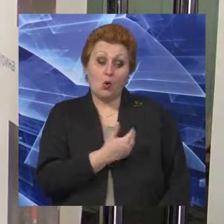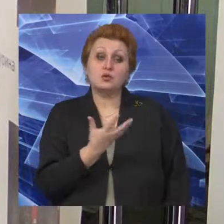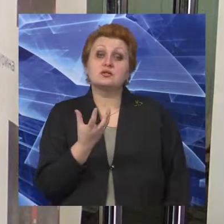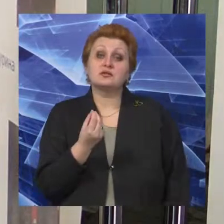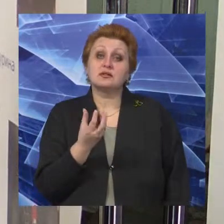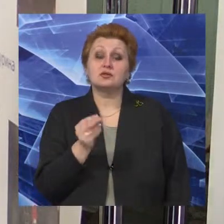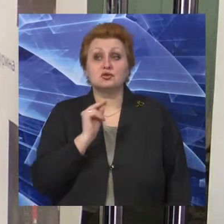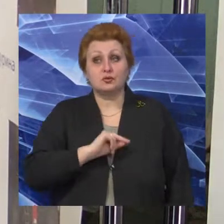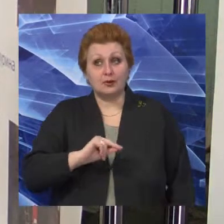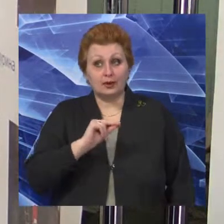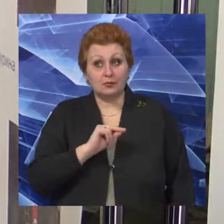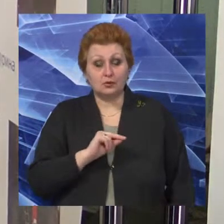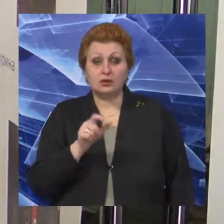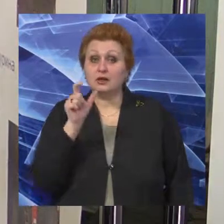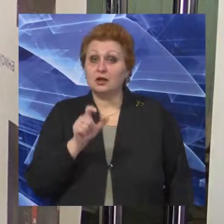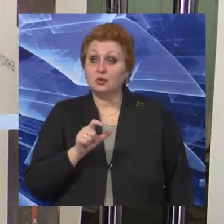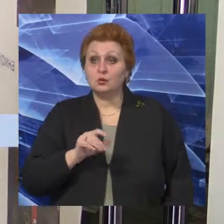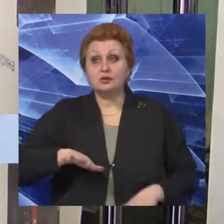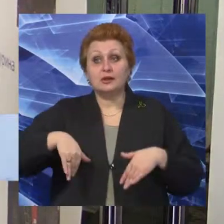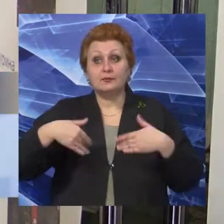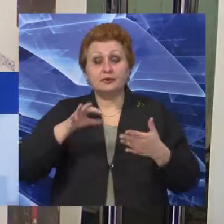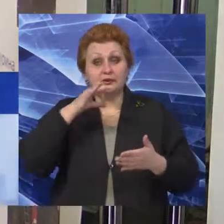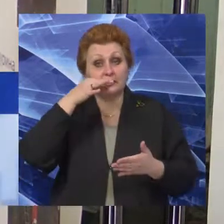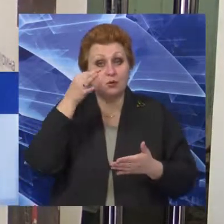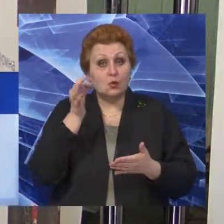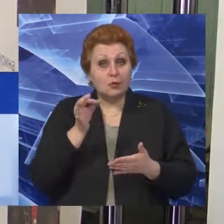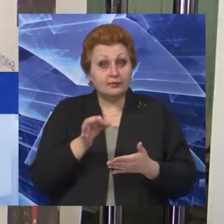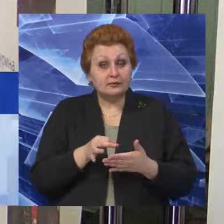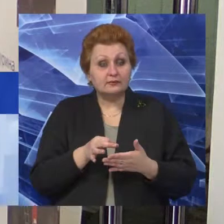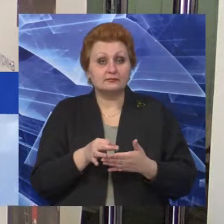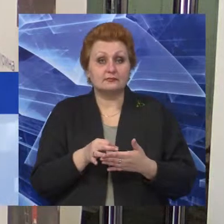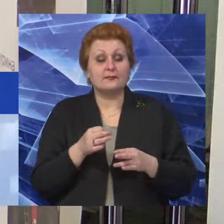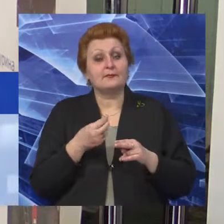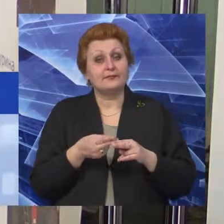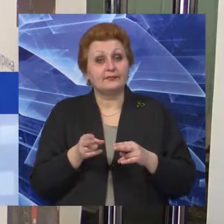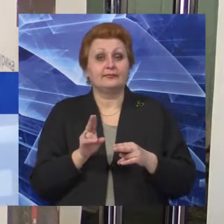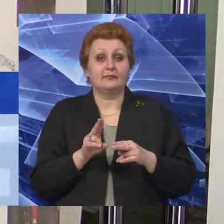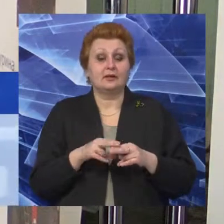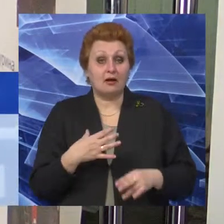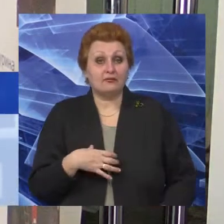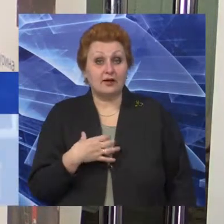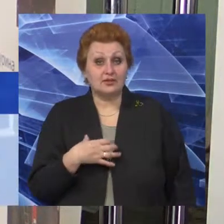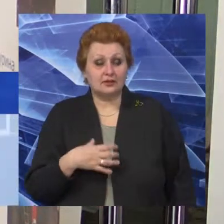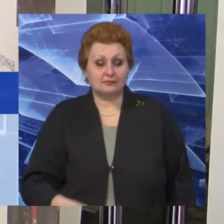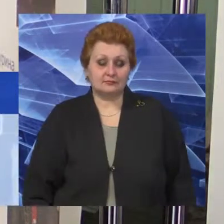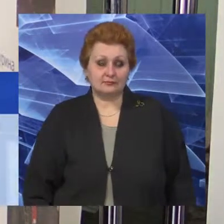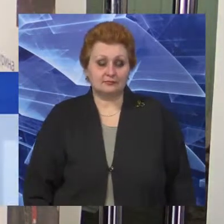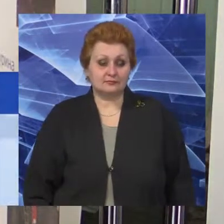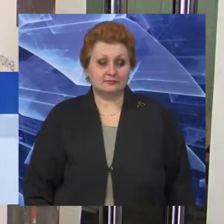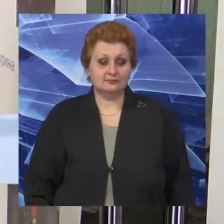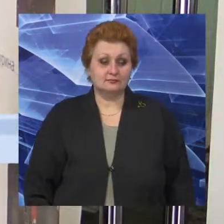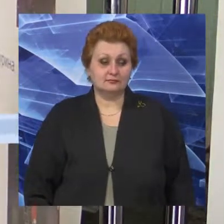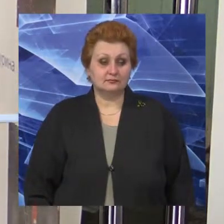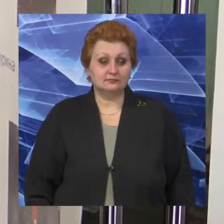Хочется еще поработать, конечно. Хочется людям передать свой опыт. Вот это вот не хватает.